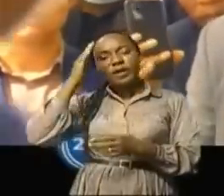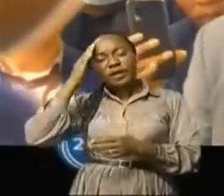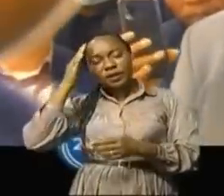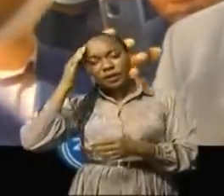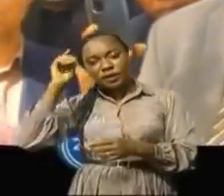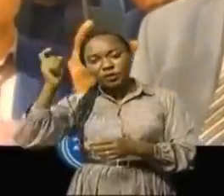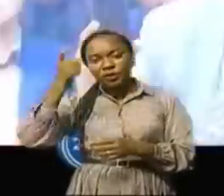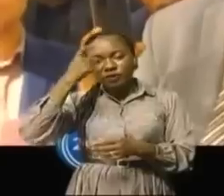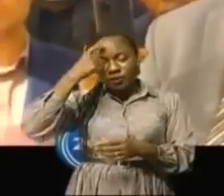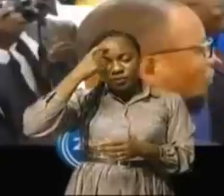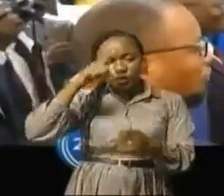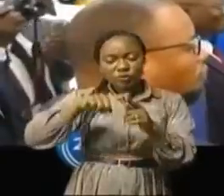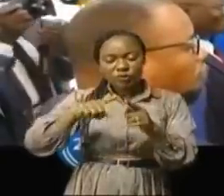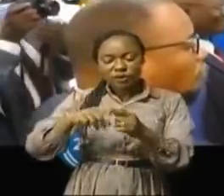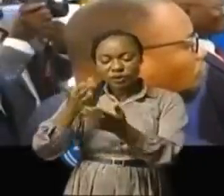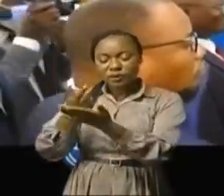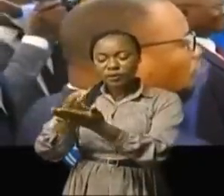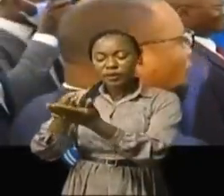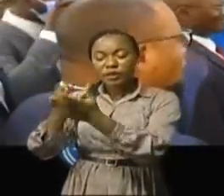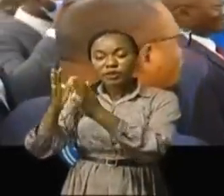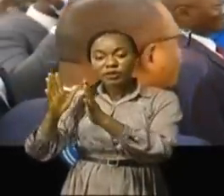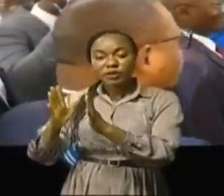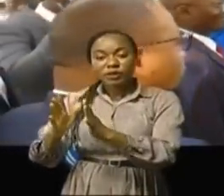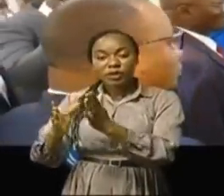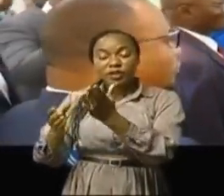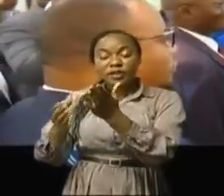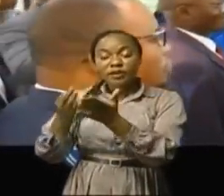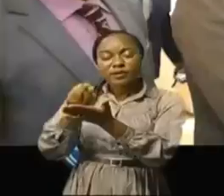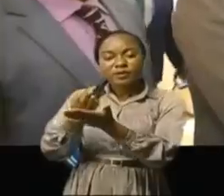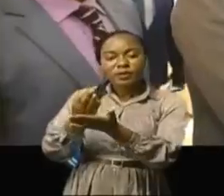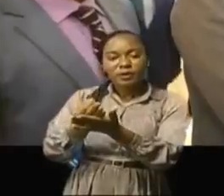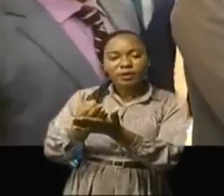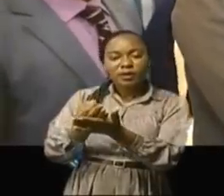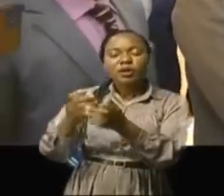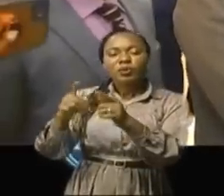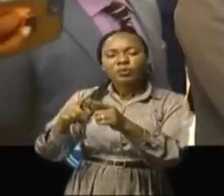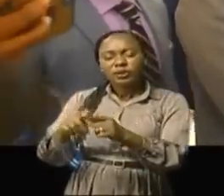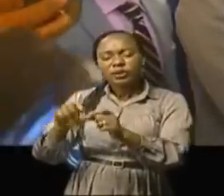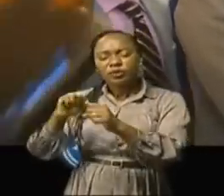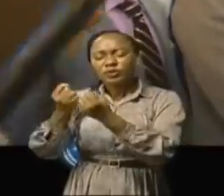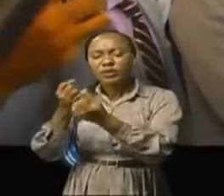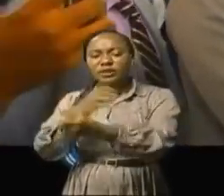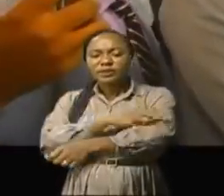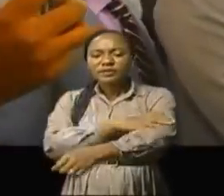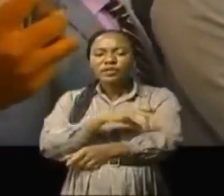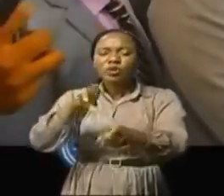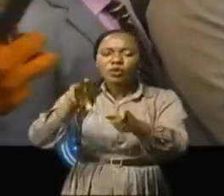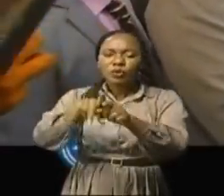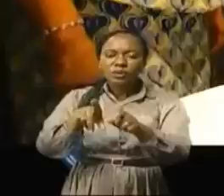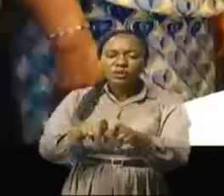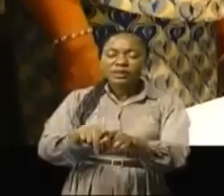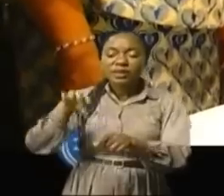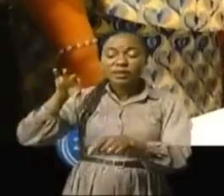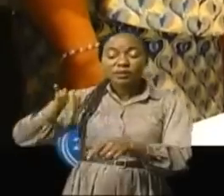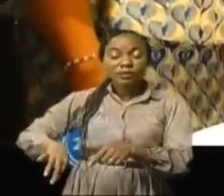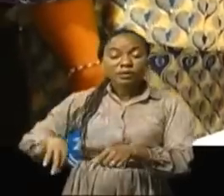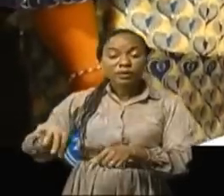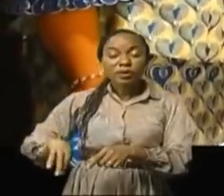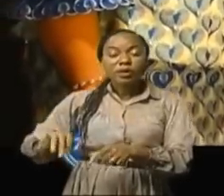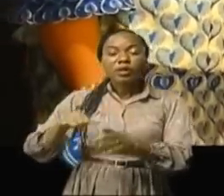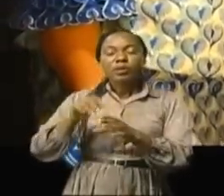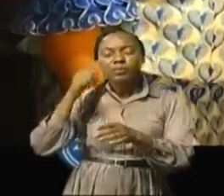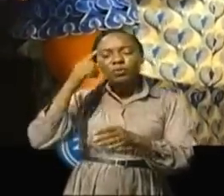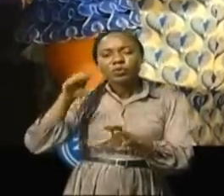gouvernement, les bailleurs des fonds, la société civile et les entreprises privées. Cette occasion a été également bénéfique à la FAO pour